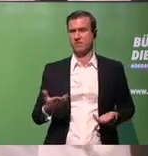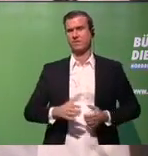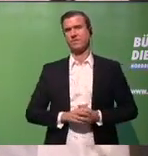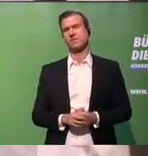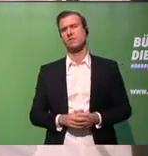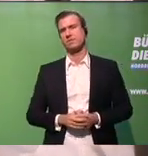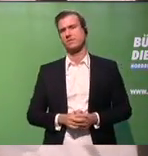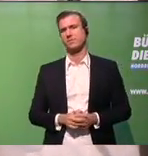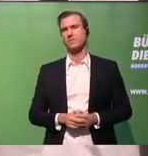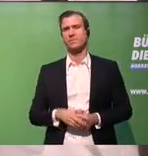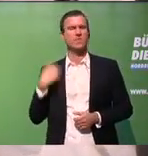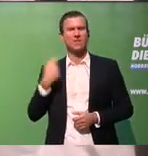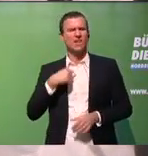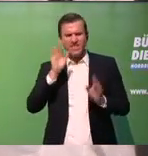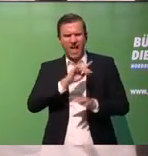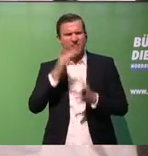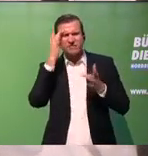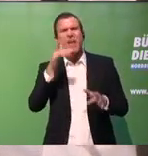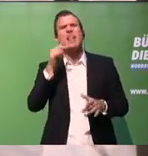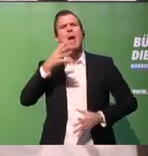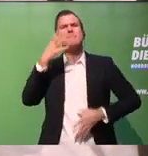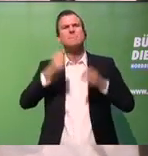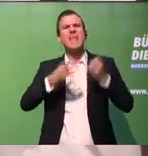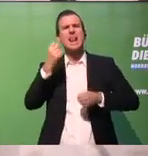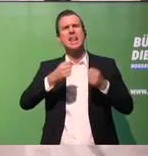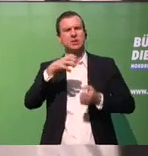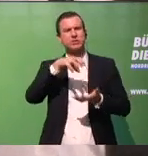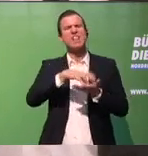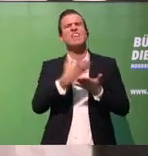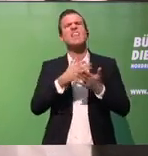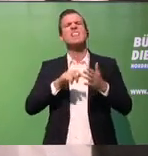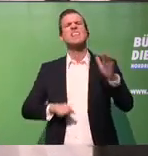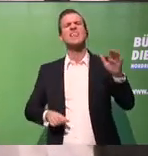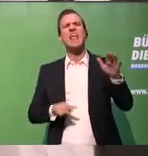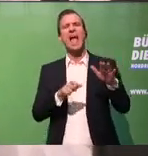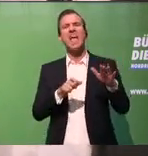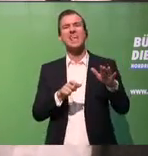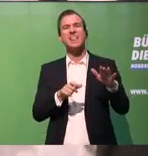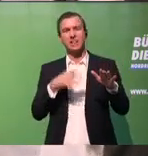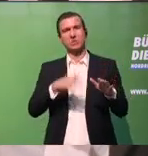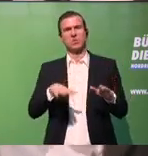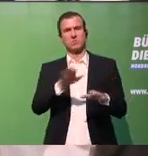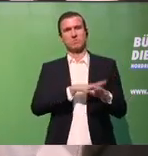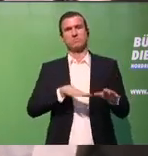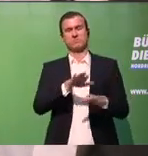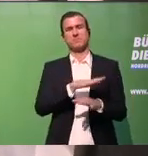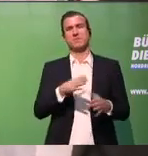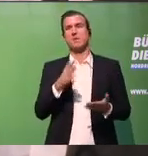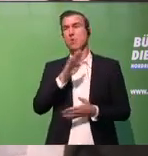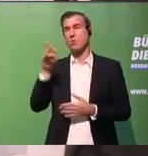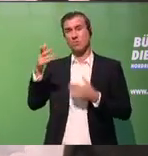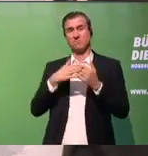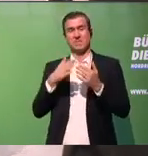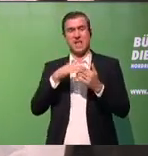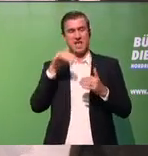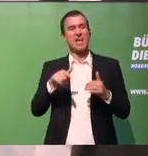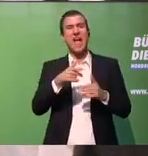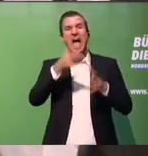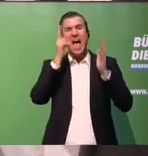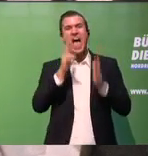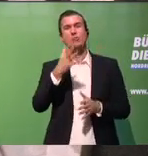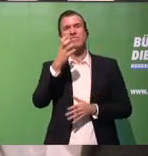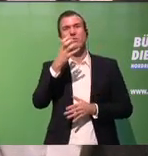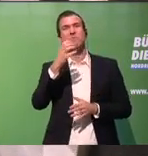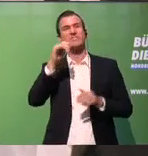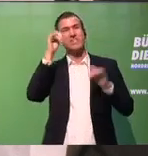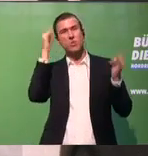Wir dürfen nicht zulassen, dass Milchviehställe am Niederrhein, bei euch in der Gegend, Bruno, für 850 Kühe